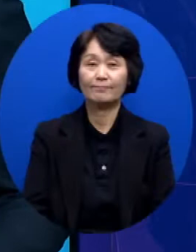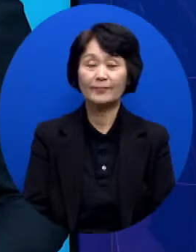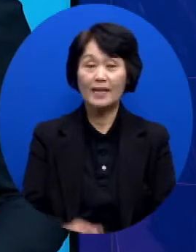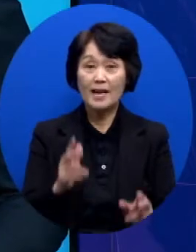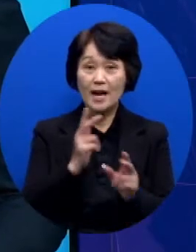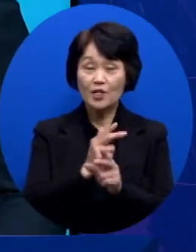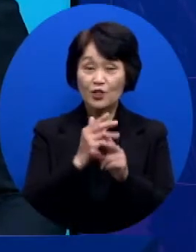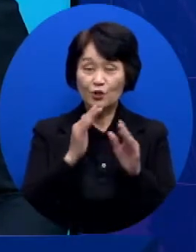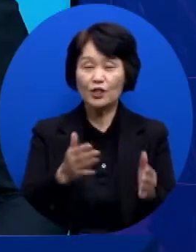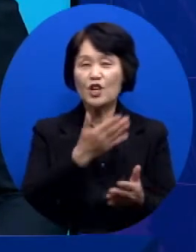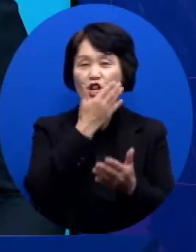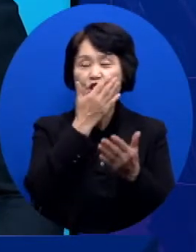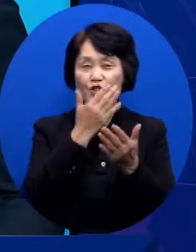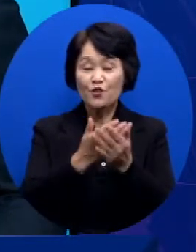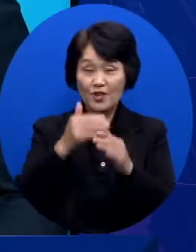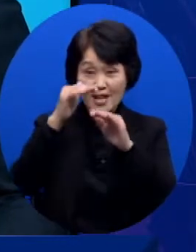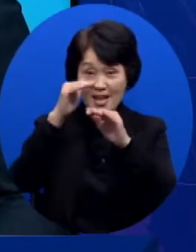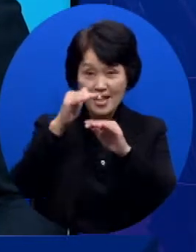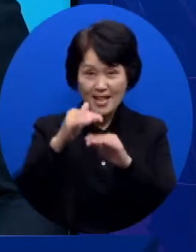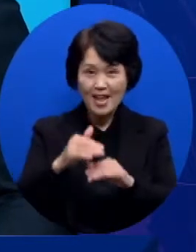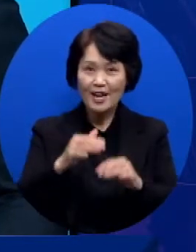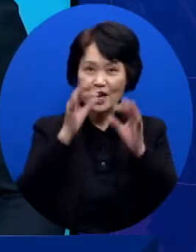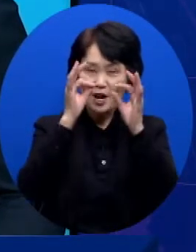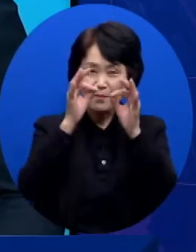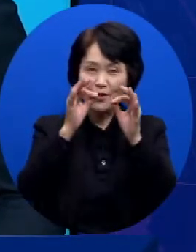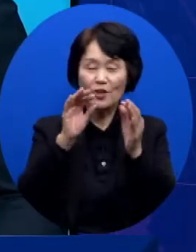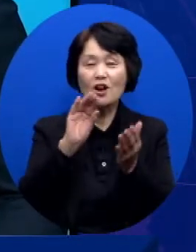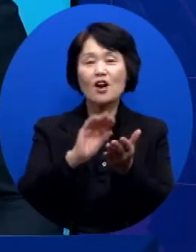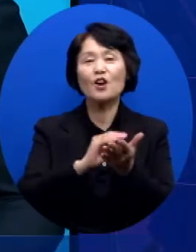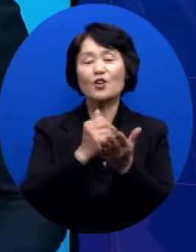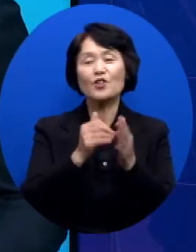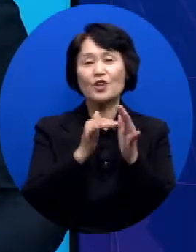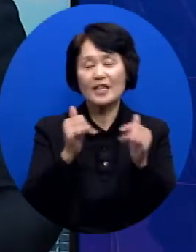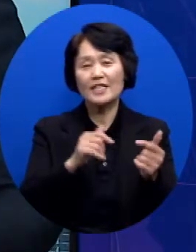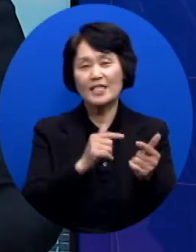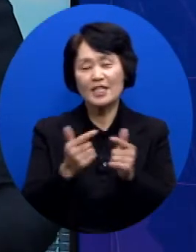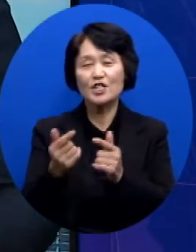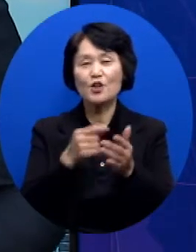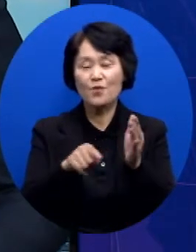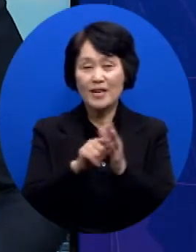주 동안의 주요 이슈를 살펴보는 소셜 브리핑, 크리스천을 위한 세상복입니다.